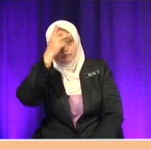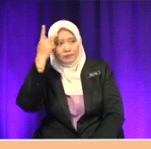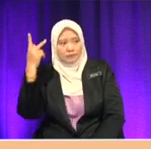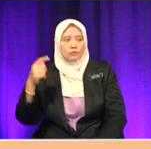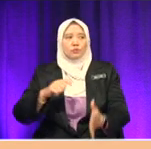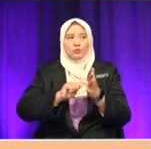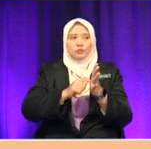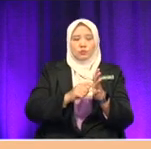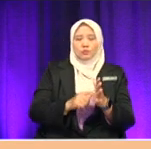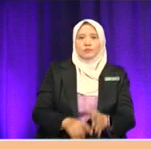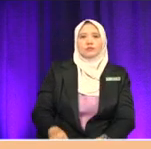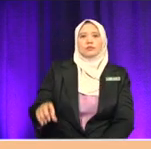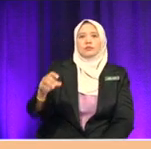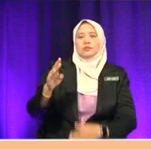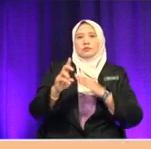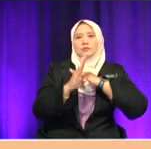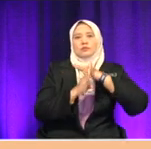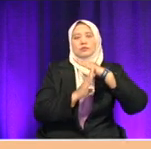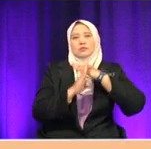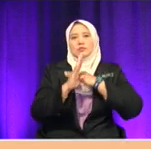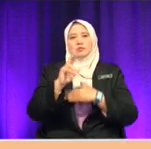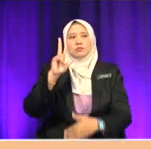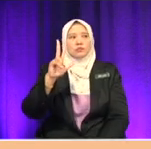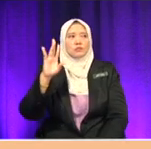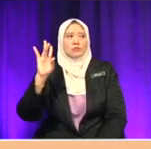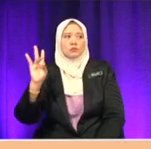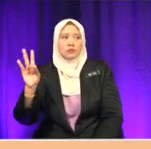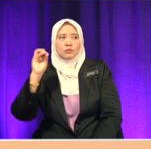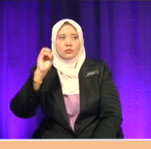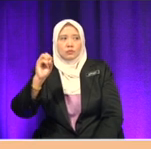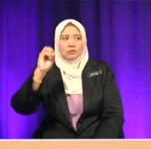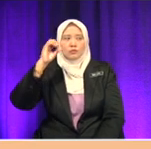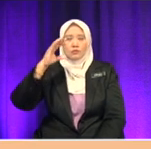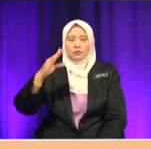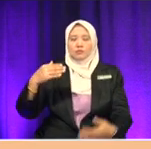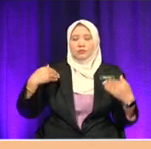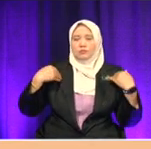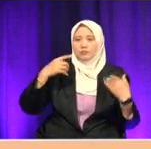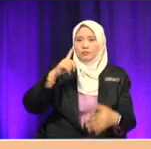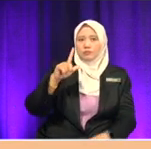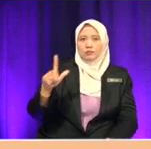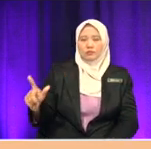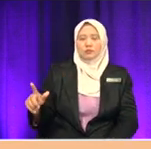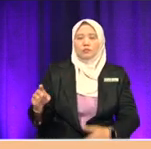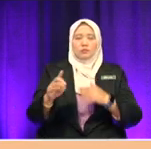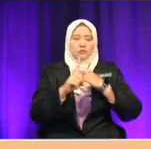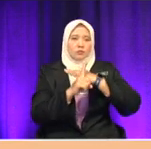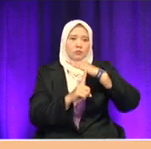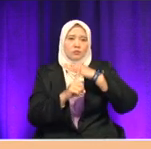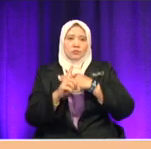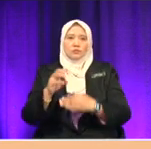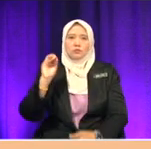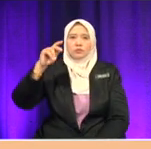kemudian Abbas sambung pula jawapan dengan memberikan sebab, iaitu suhu 37 darjah Celsius adalah suhu optimum